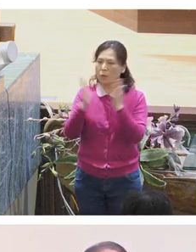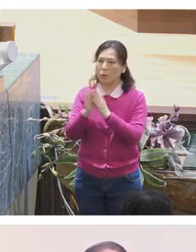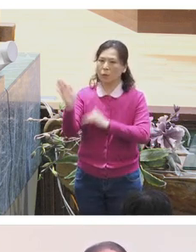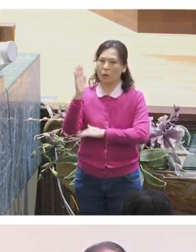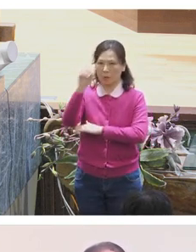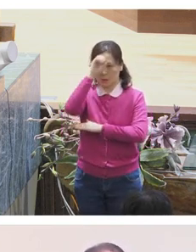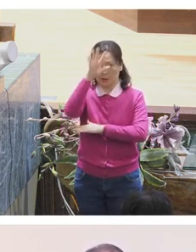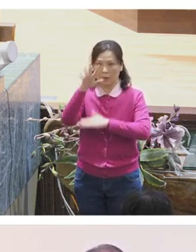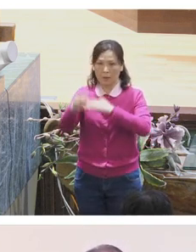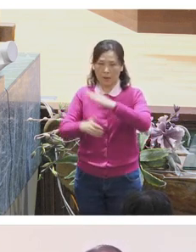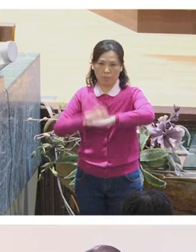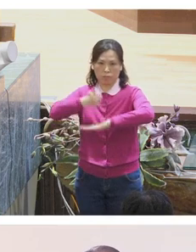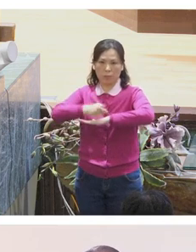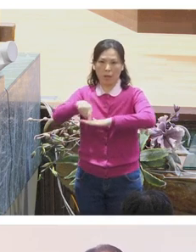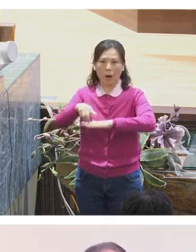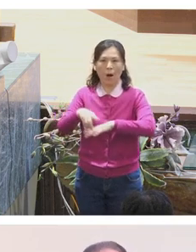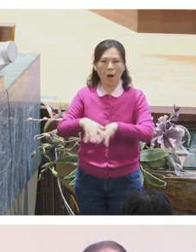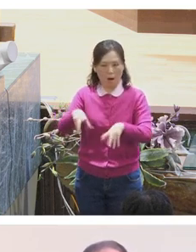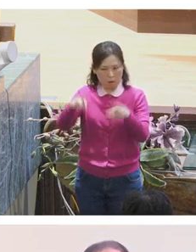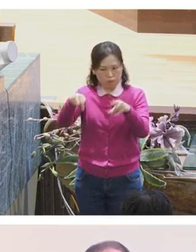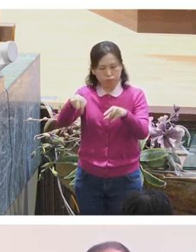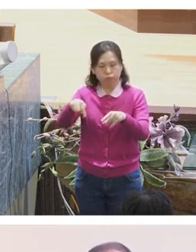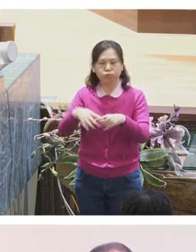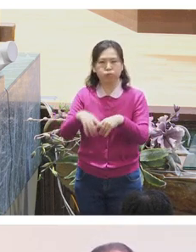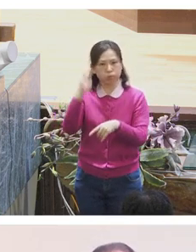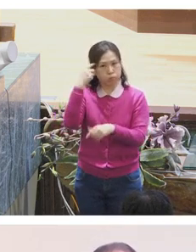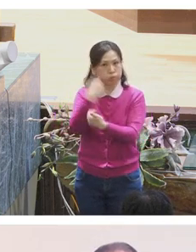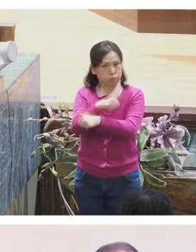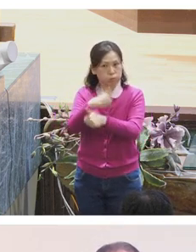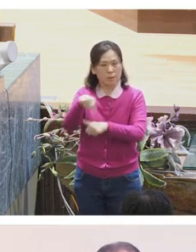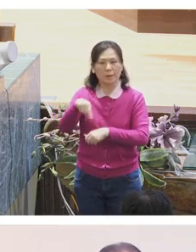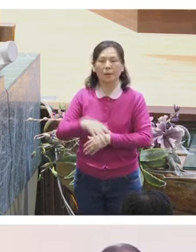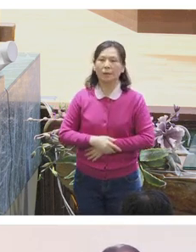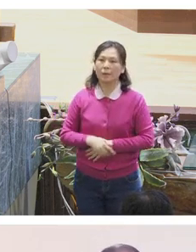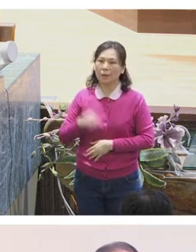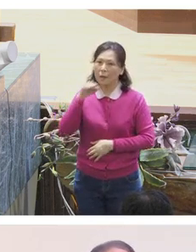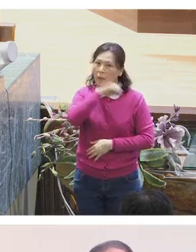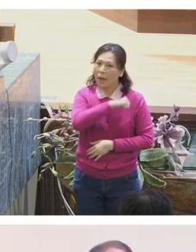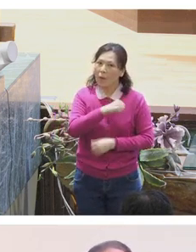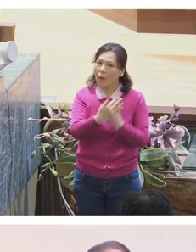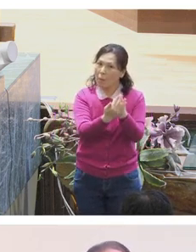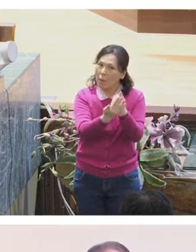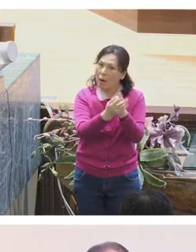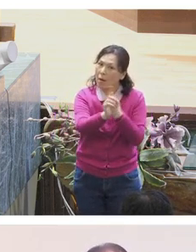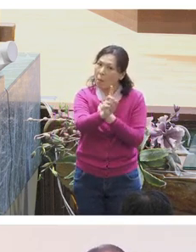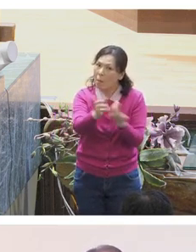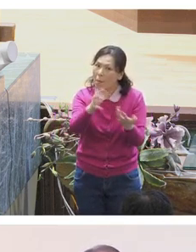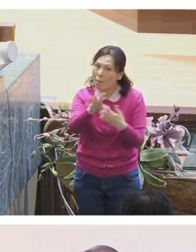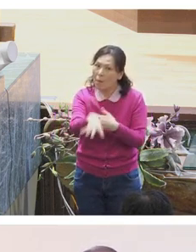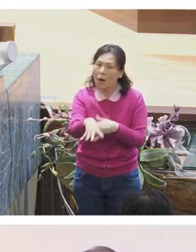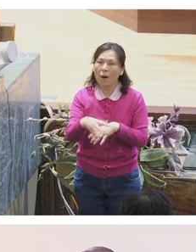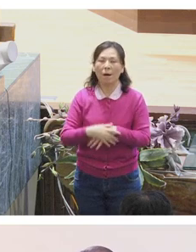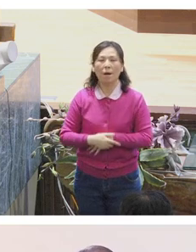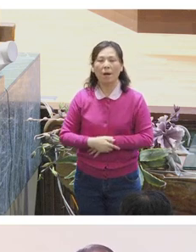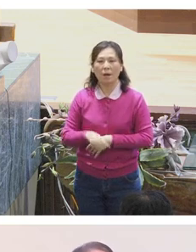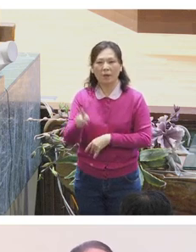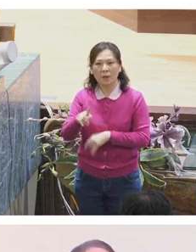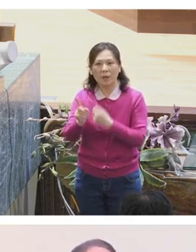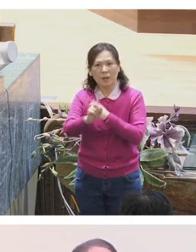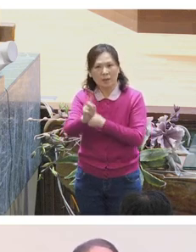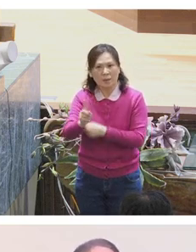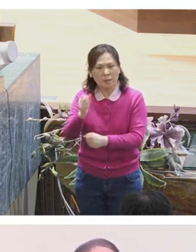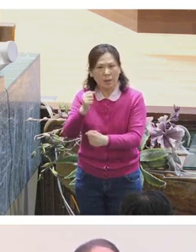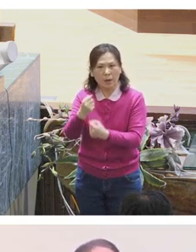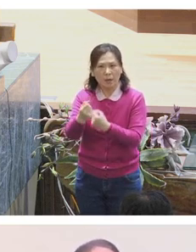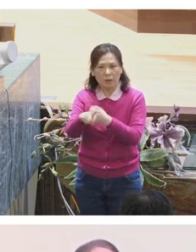的。台湾有哪些地方是需要被保留下来的？哪些地方是不准动